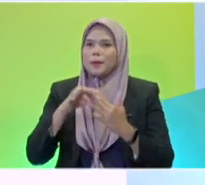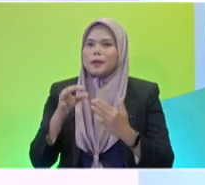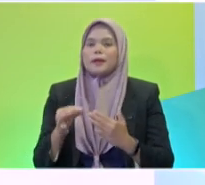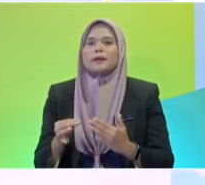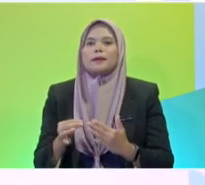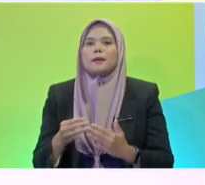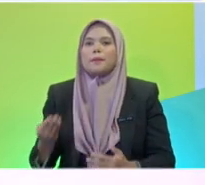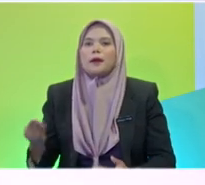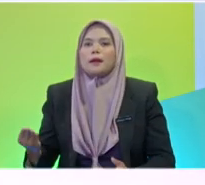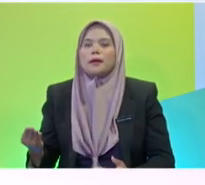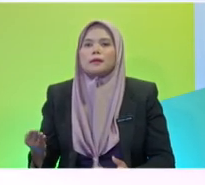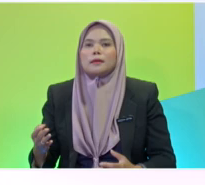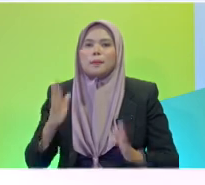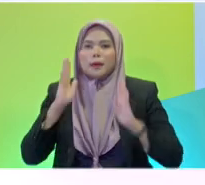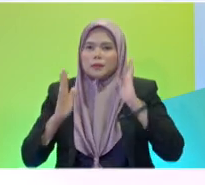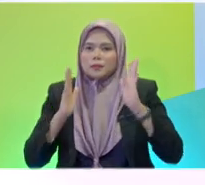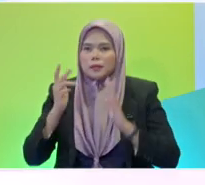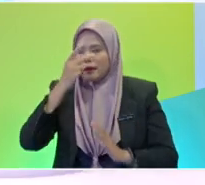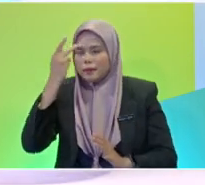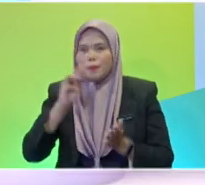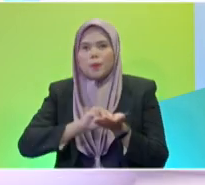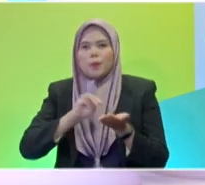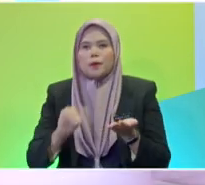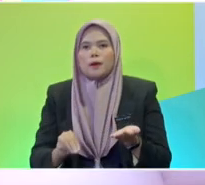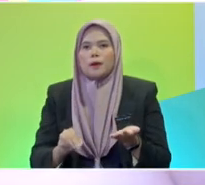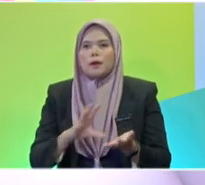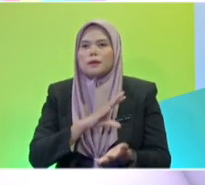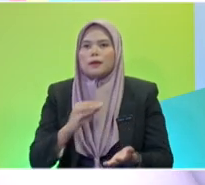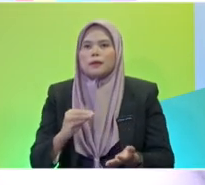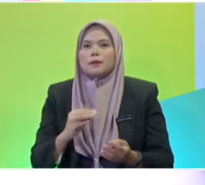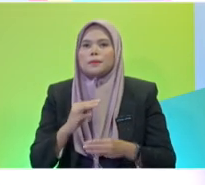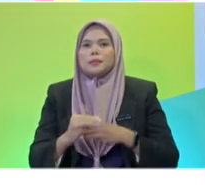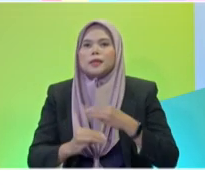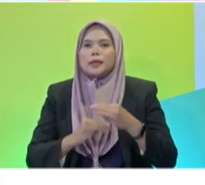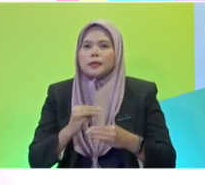Belanda harganya lebih murah dan menjaga ekonomi Malaysia